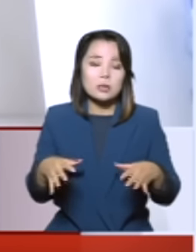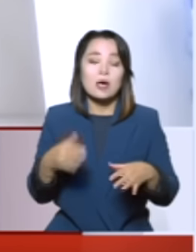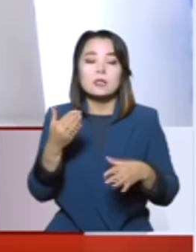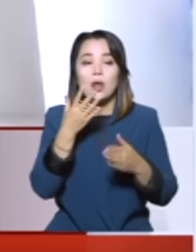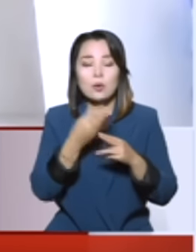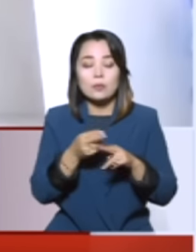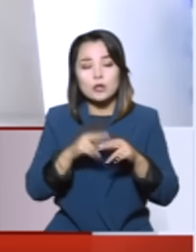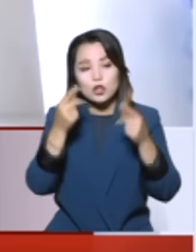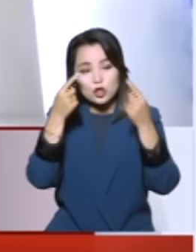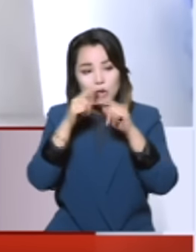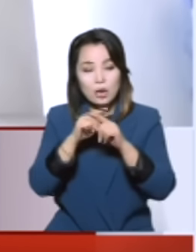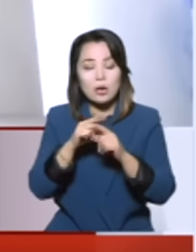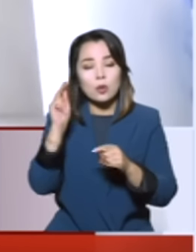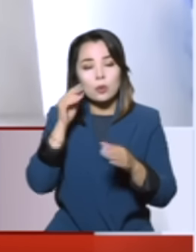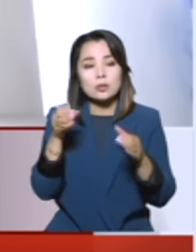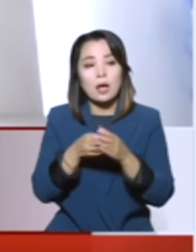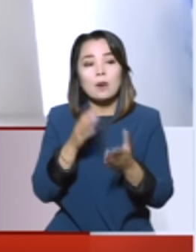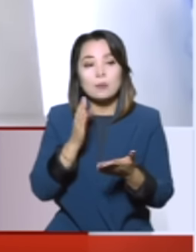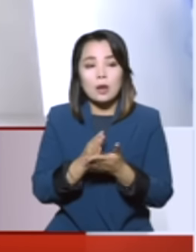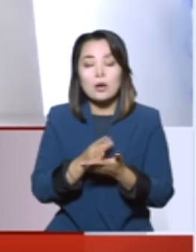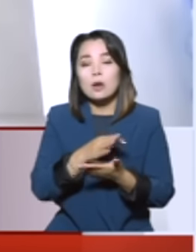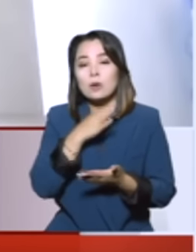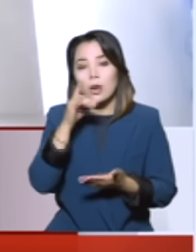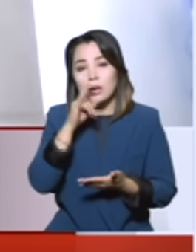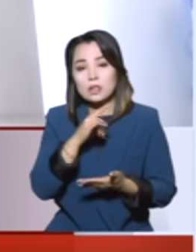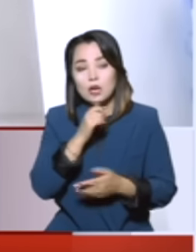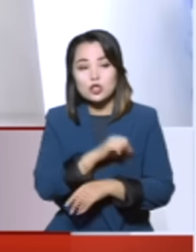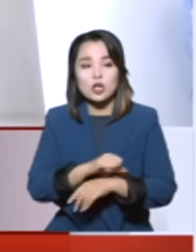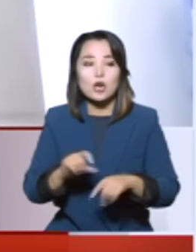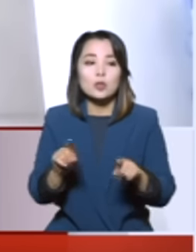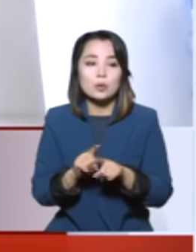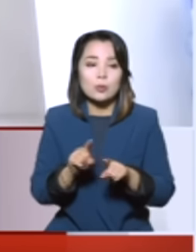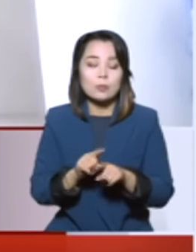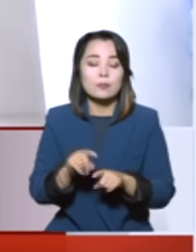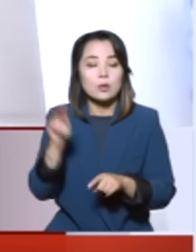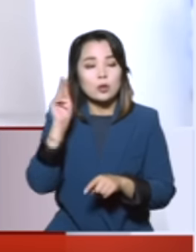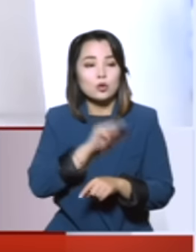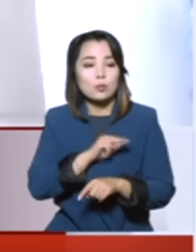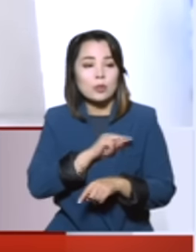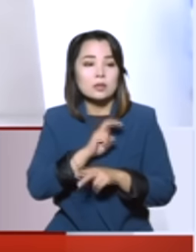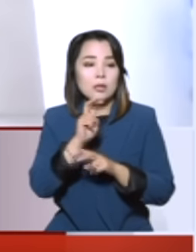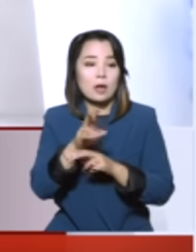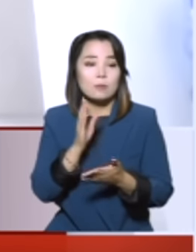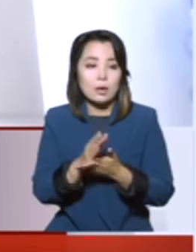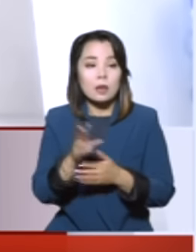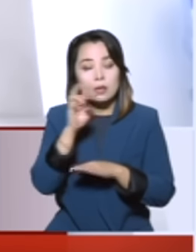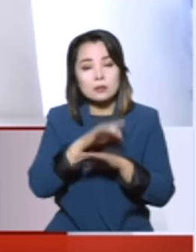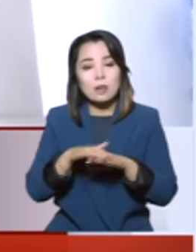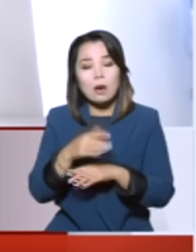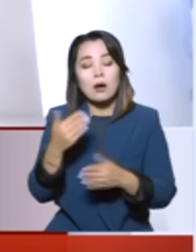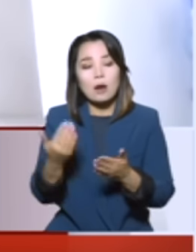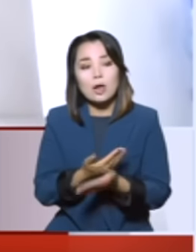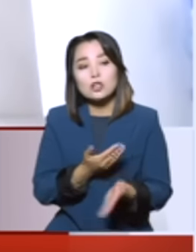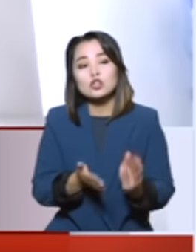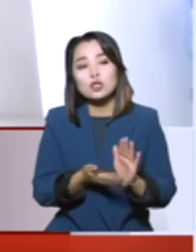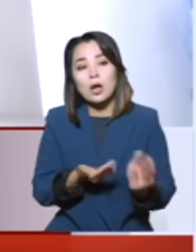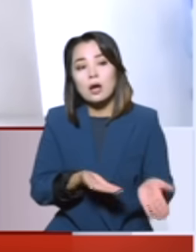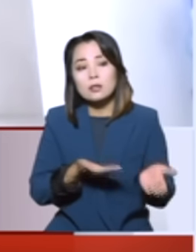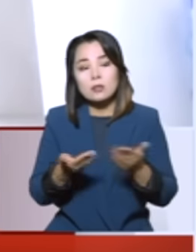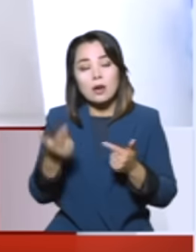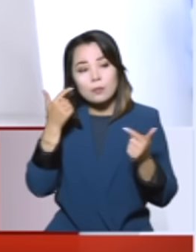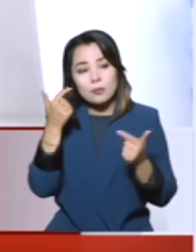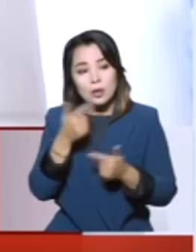инженерия факультеттері бар. Бір байқағаным, көп қазақстандық шет мемлекеттерде жұмыс істеп жатыр. Оларды елге қайта шақырып, білімі